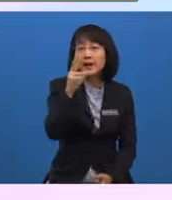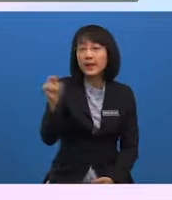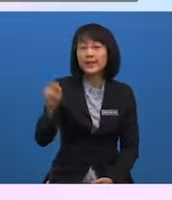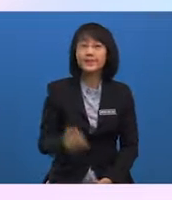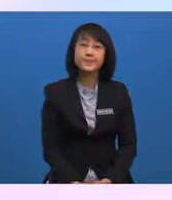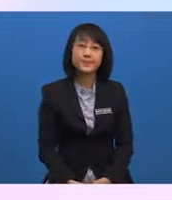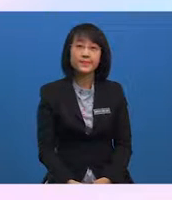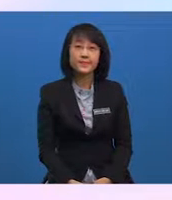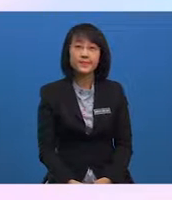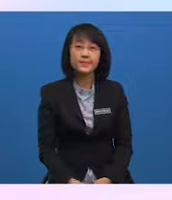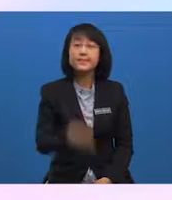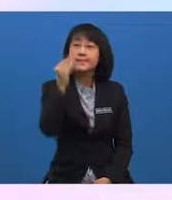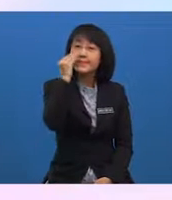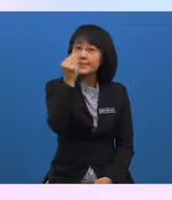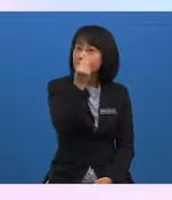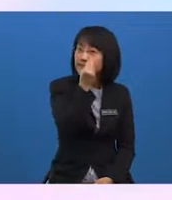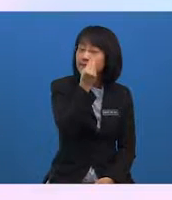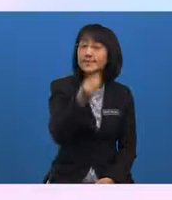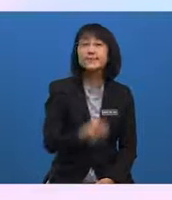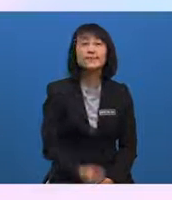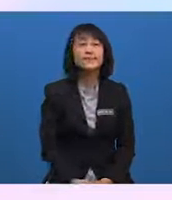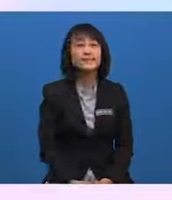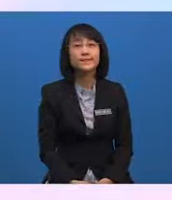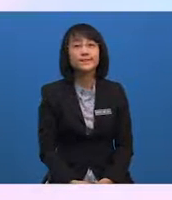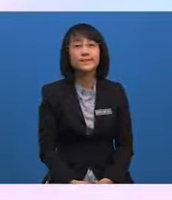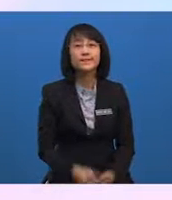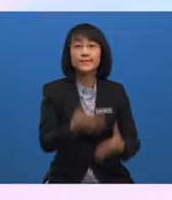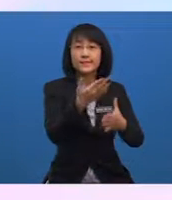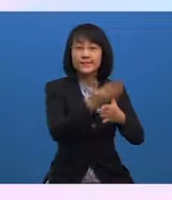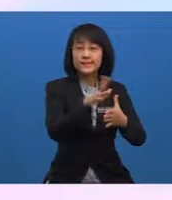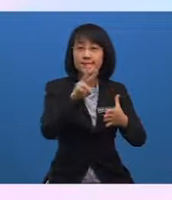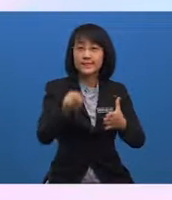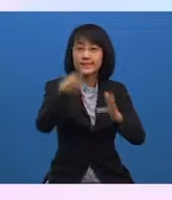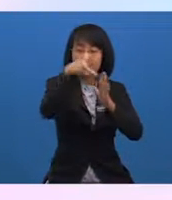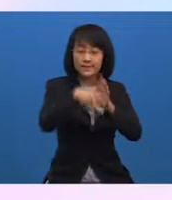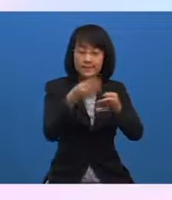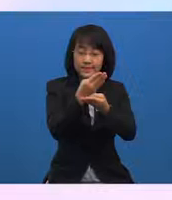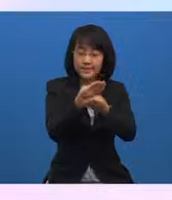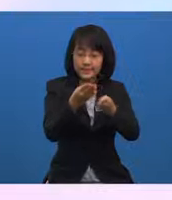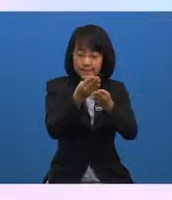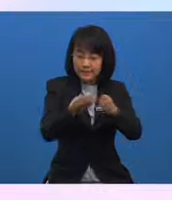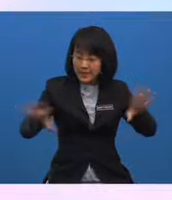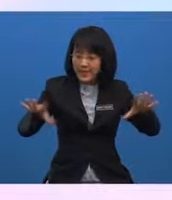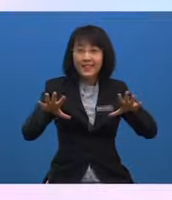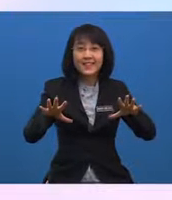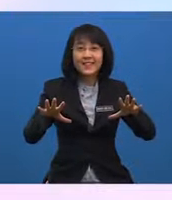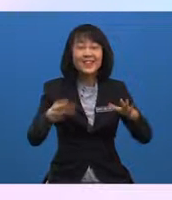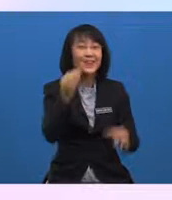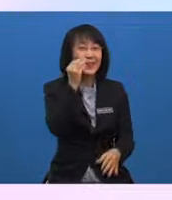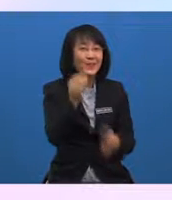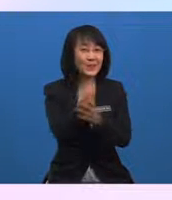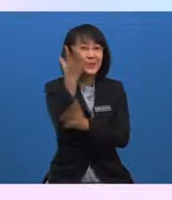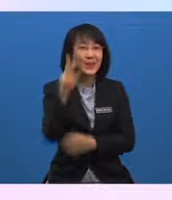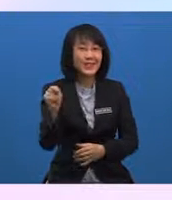Manakala, bunga pula merupakan bahagian pembiakan tumbuhan. Bunga